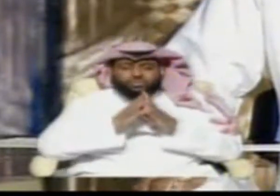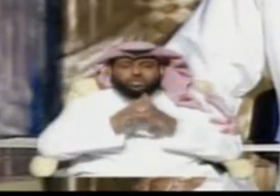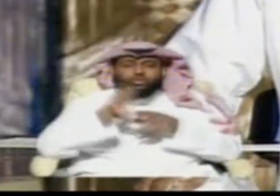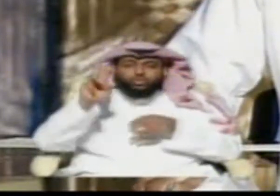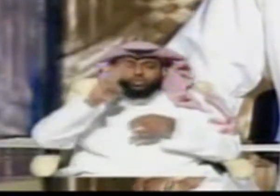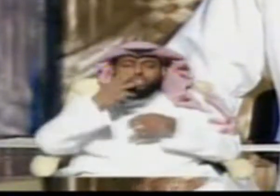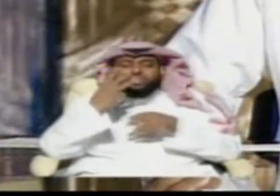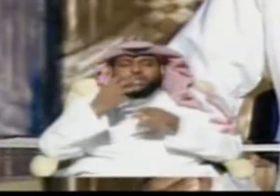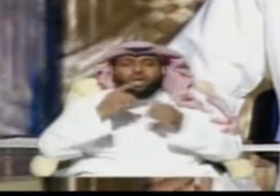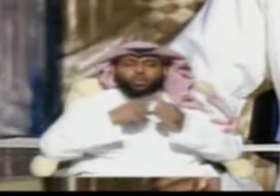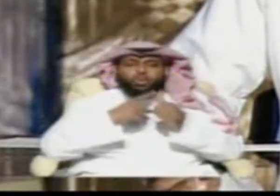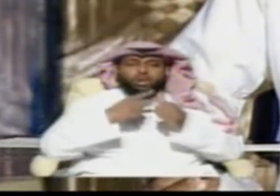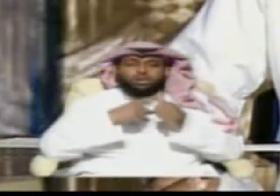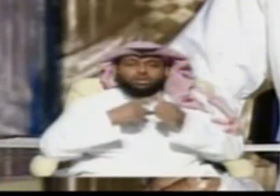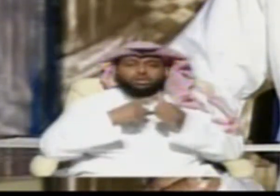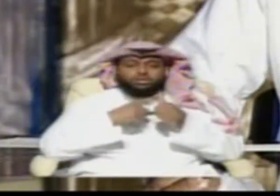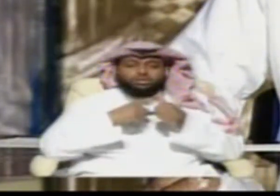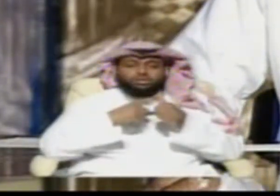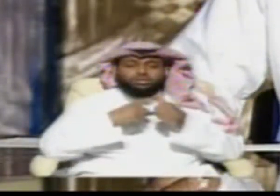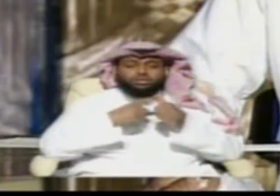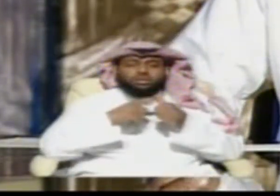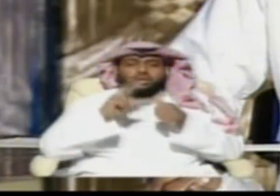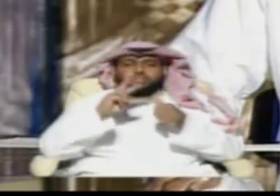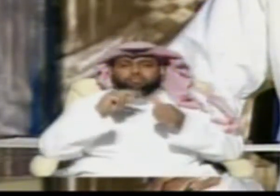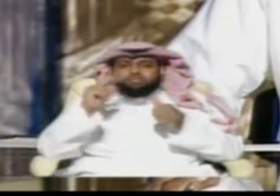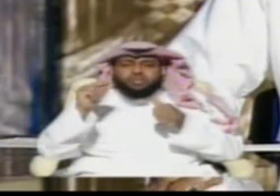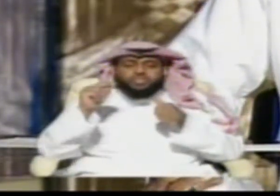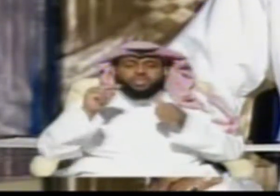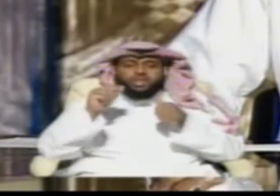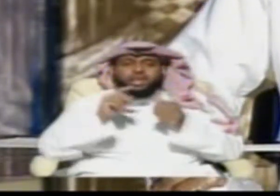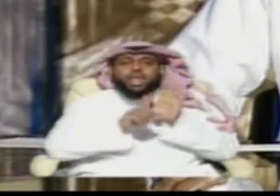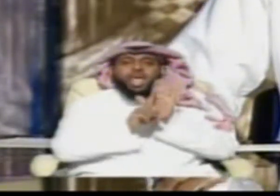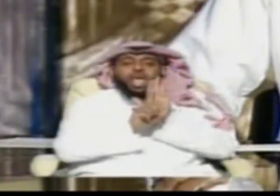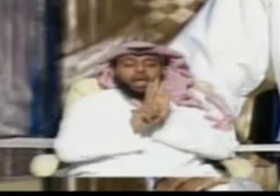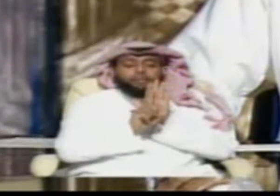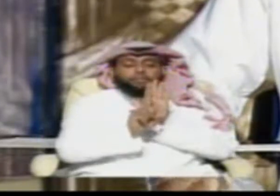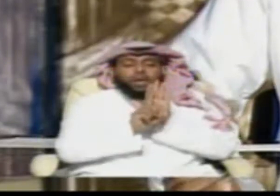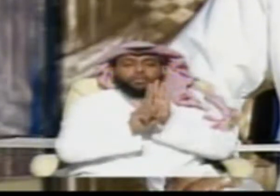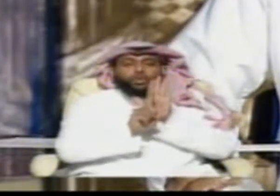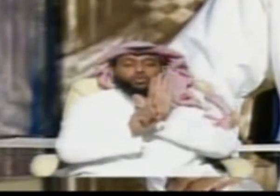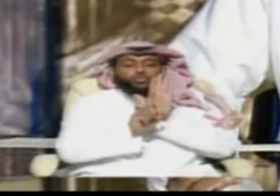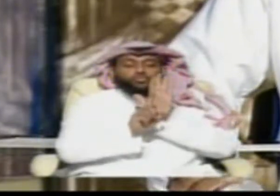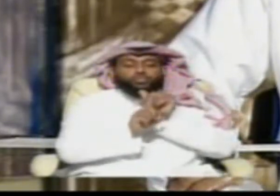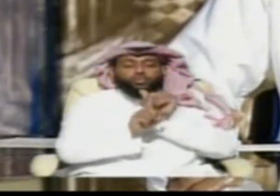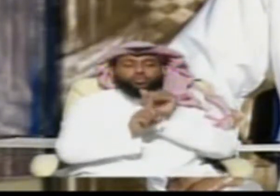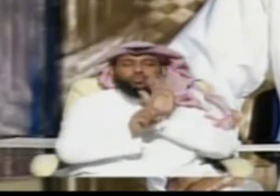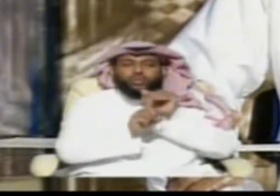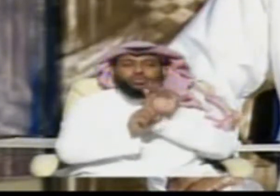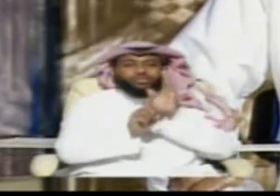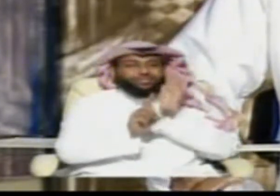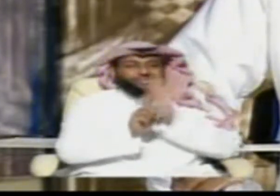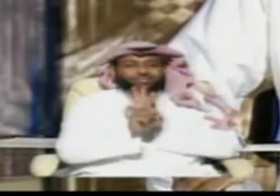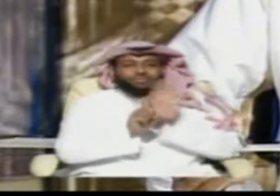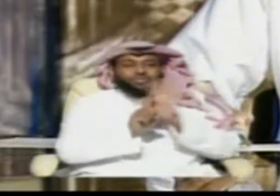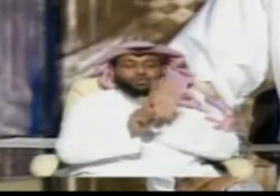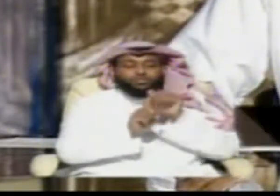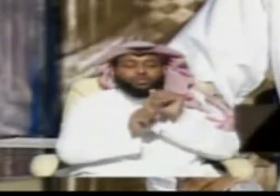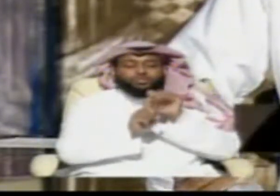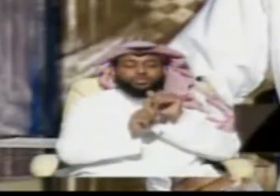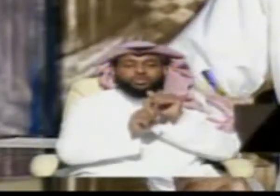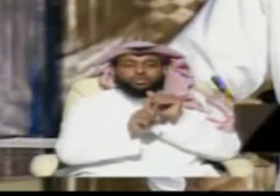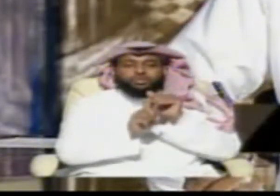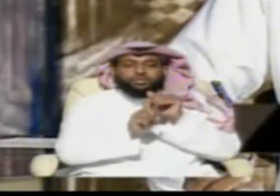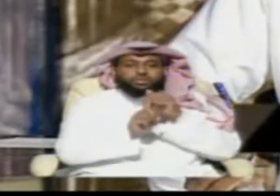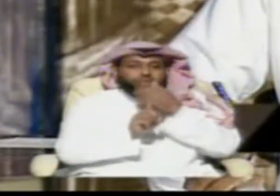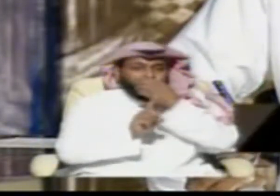أختي. السؤال الأول، إذا كان المأموم لا يرى الإمام فسجد الإمام سجود التلاوة فظن المأموم